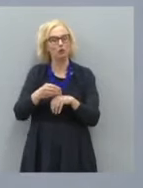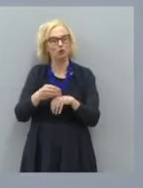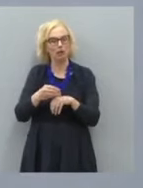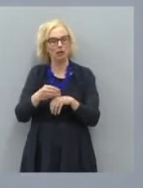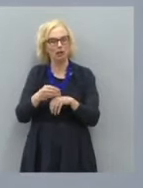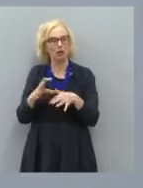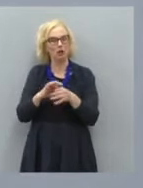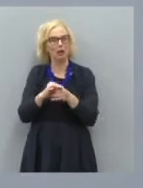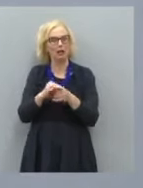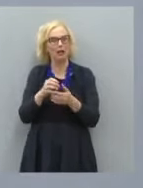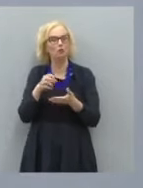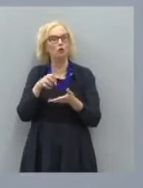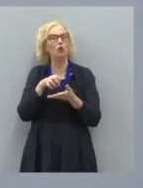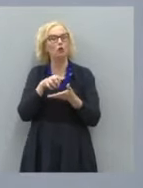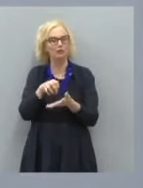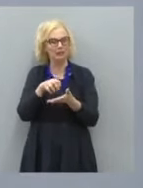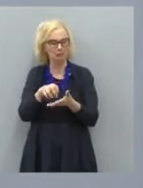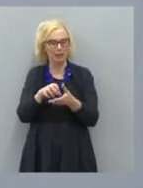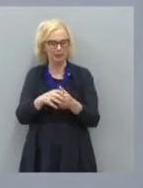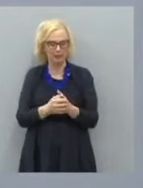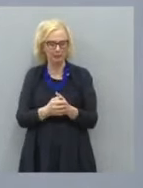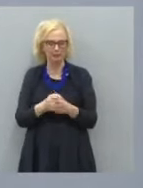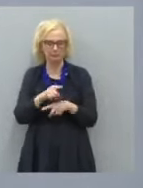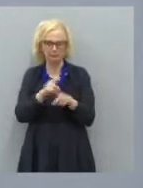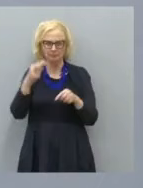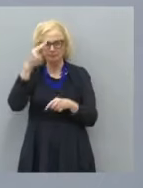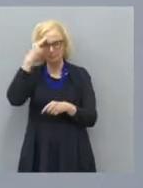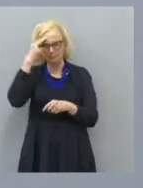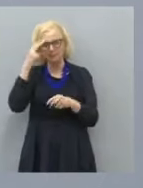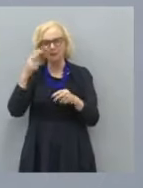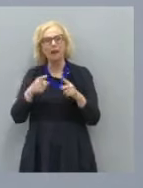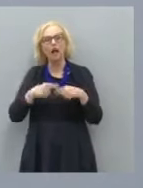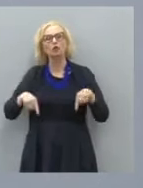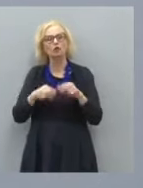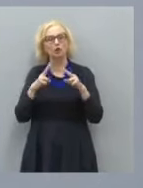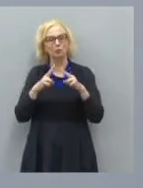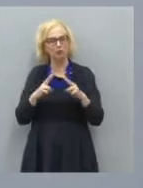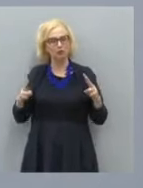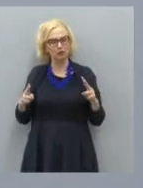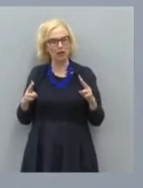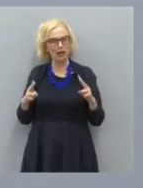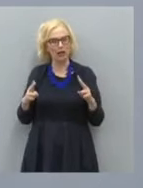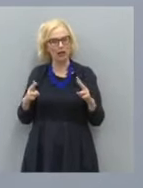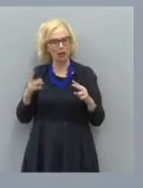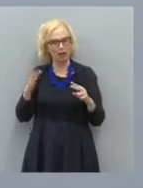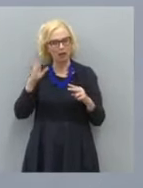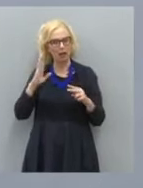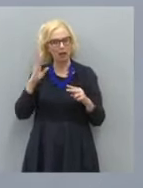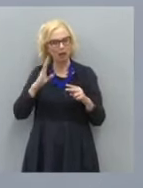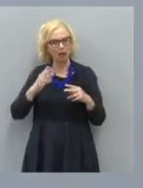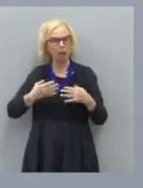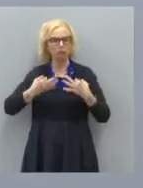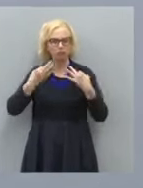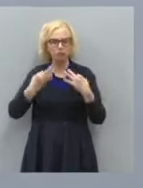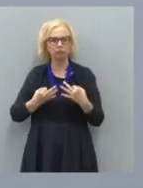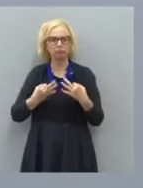investimenti come ricordate la giunta provinciale si era si era impegnata a fare nel